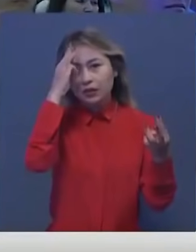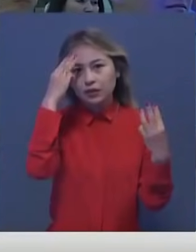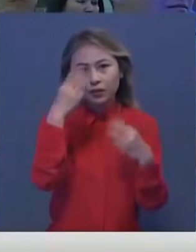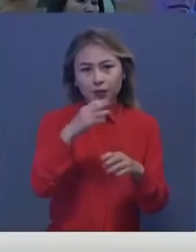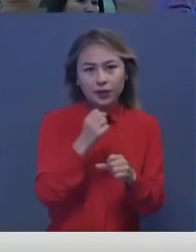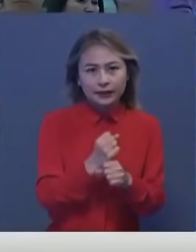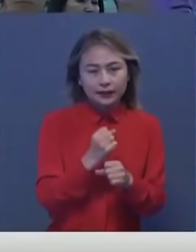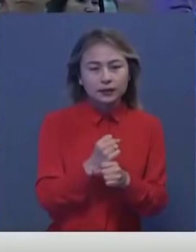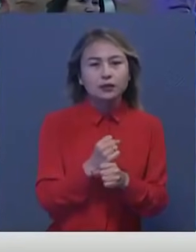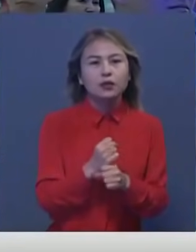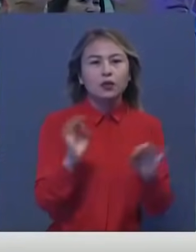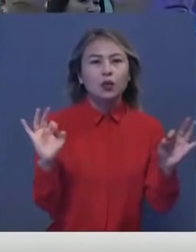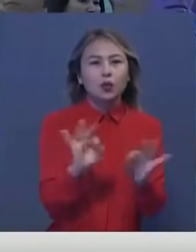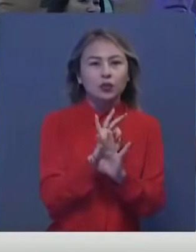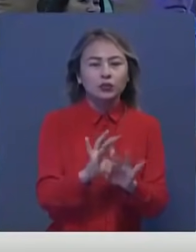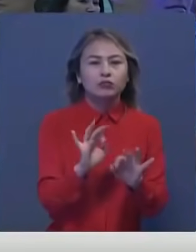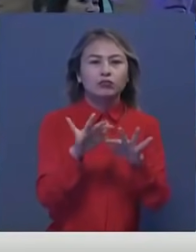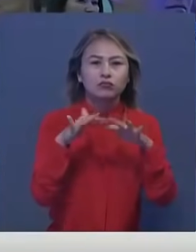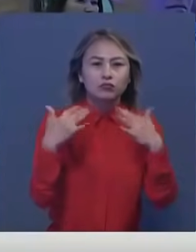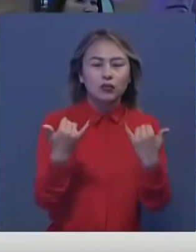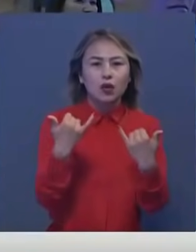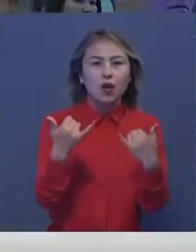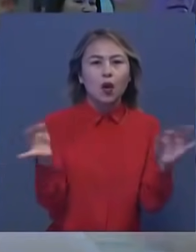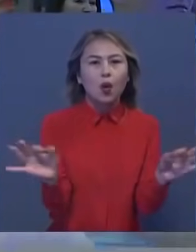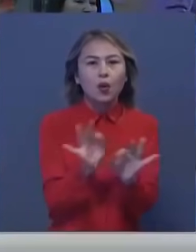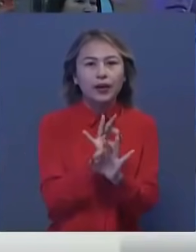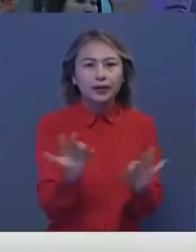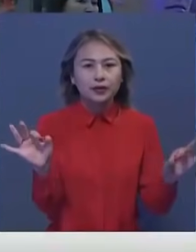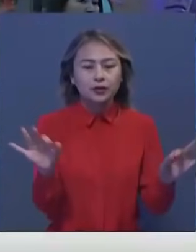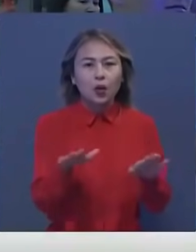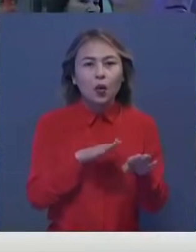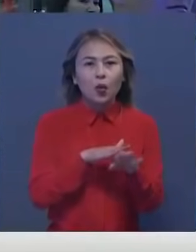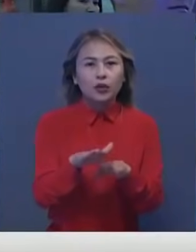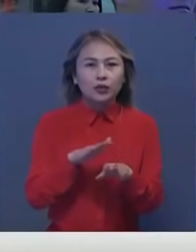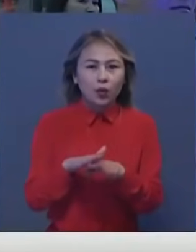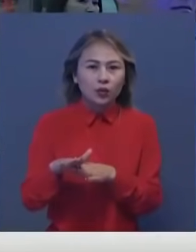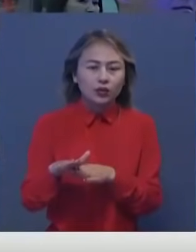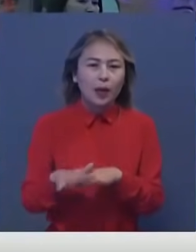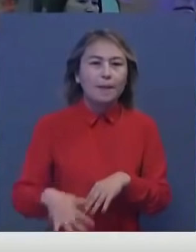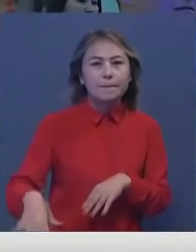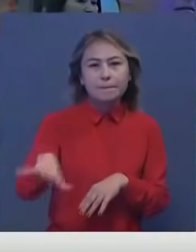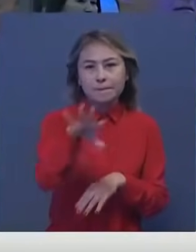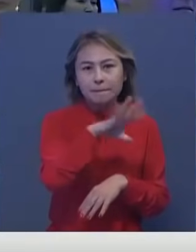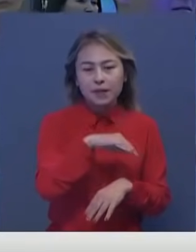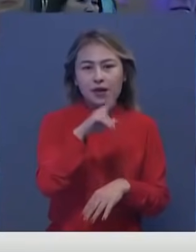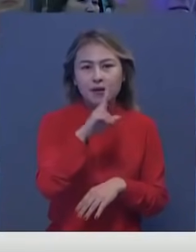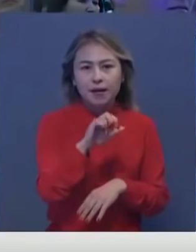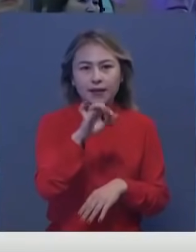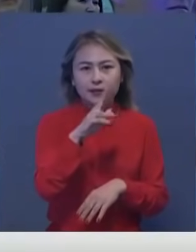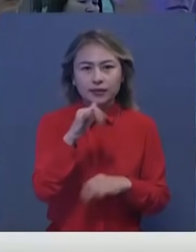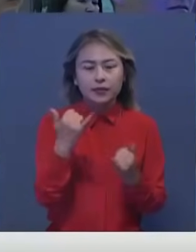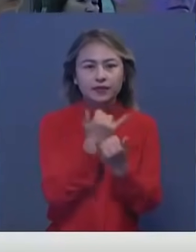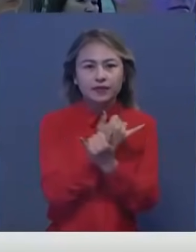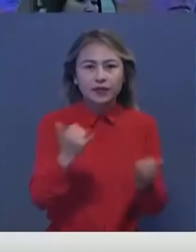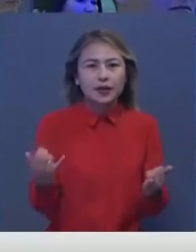болсын. Концертке сағынған көрермен бүгін оркестрдің орындауындағы барлық классикалық туындыларды тыңдауға